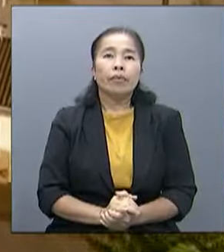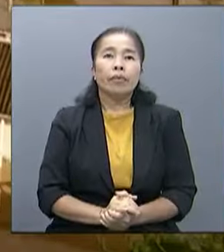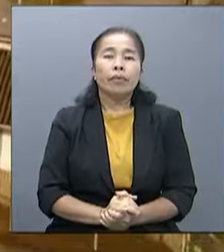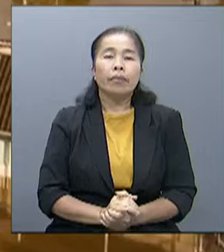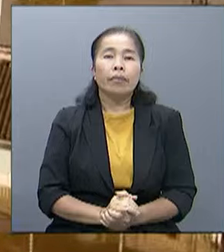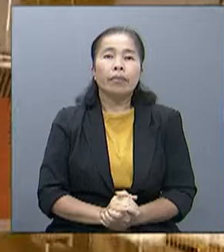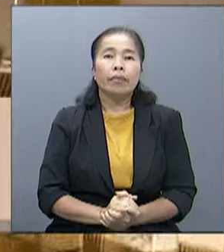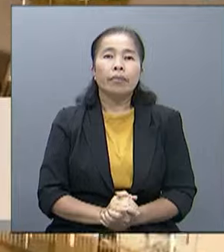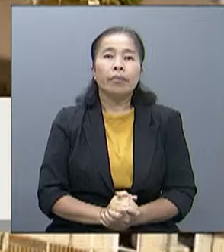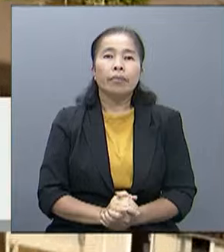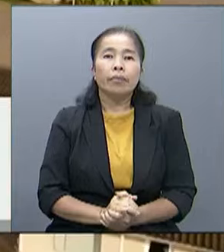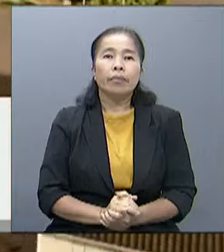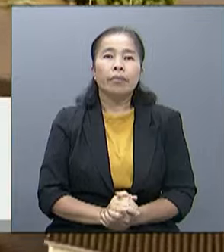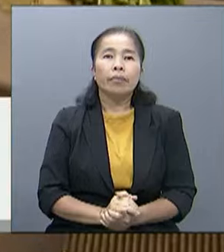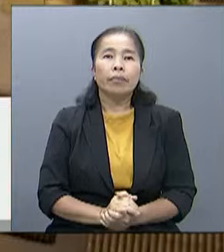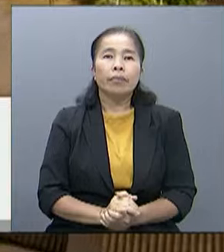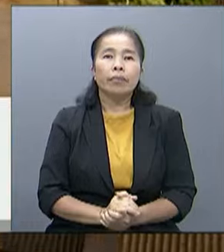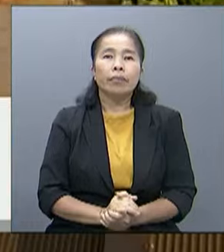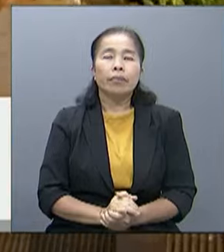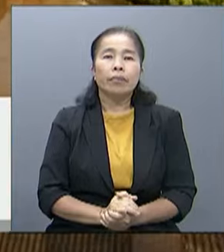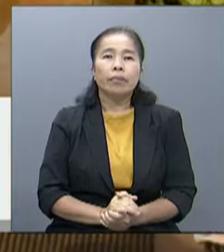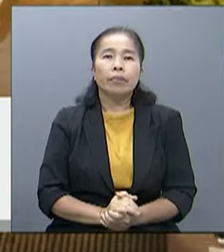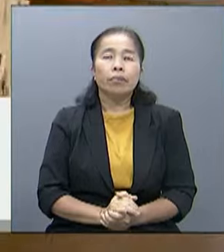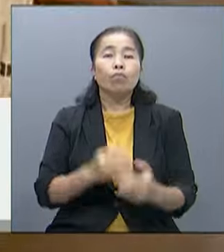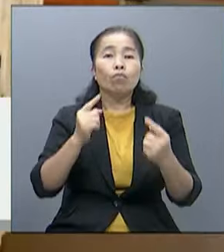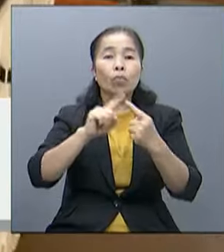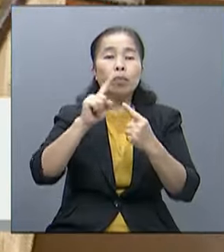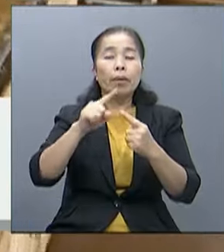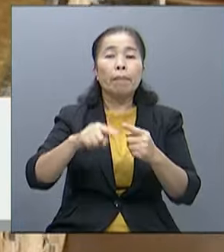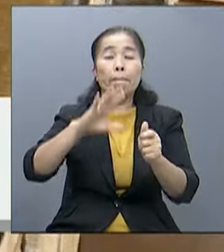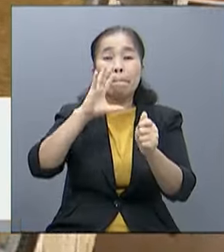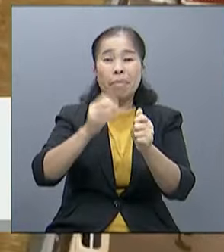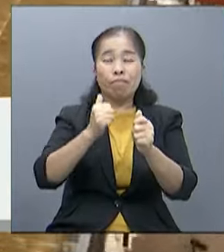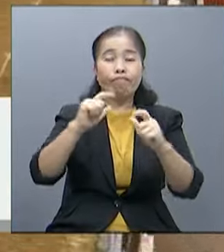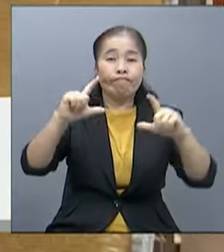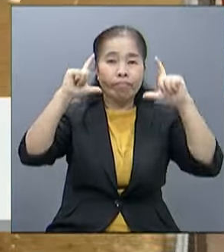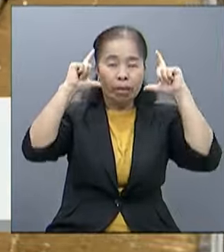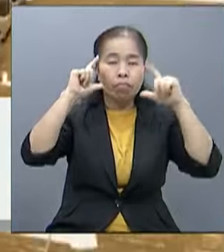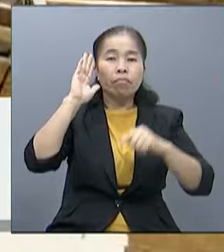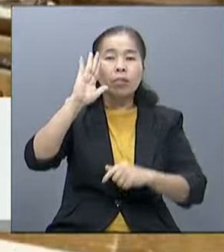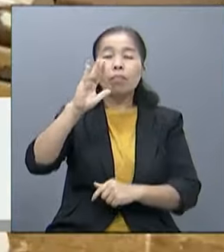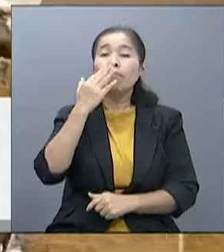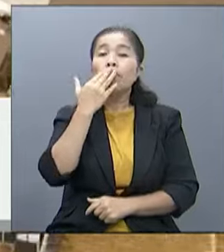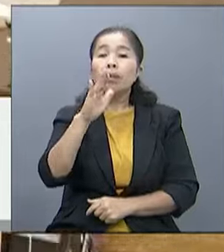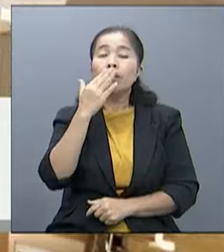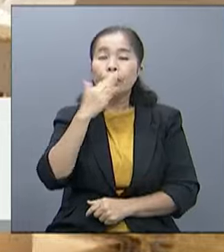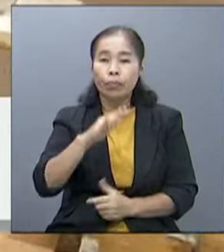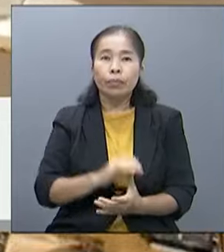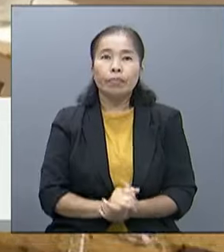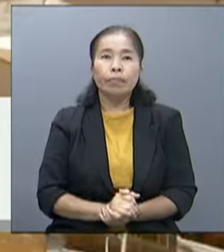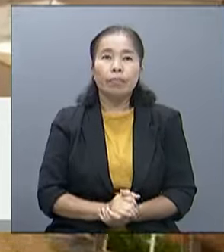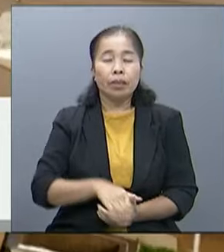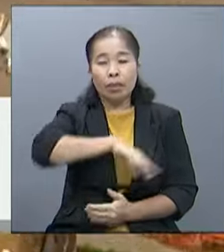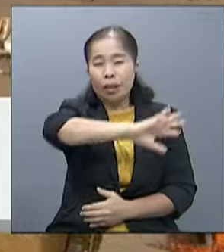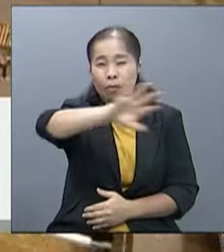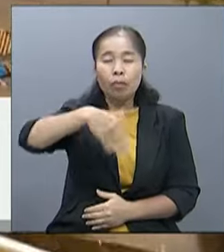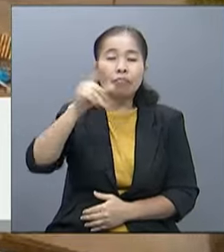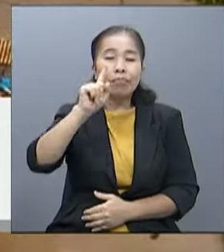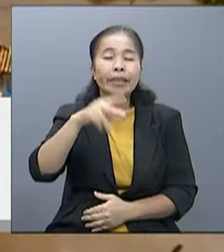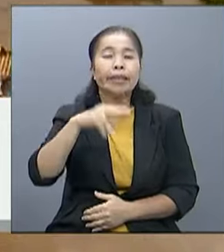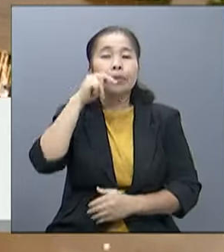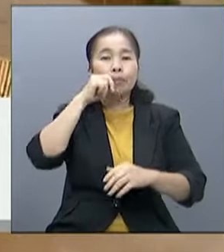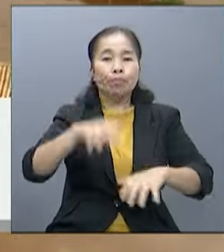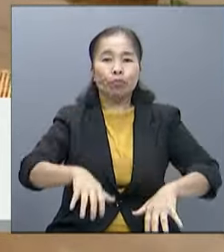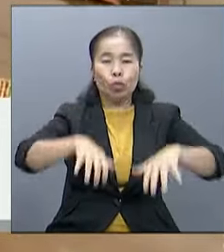นี่คือโปรตูอาเลกรีซึ่งเป็นเมืองเอกของรัฐริโอกรันดีโดซูค่ะเมืองทั้งเมืองจมอยู่ใต้น้ำจ